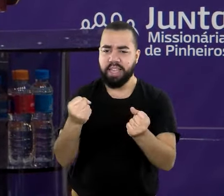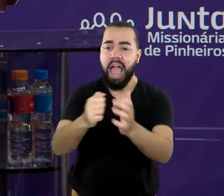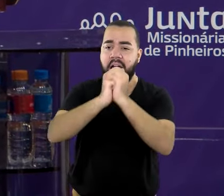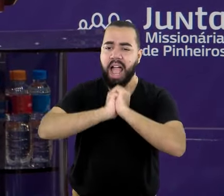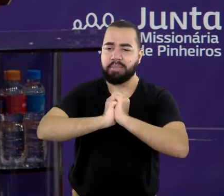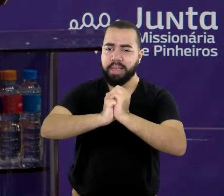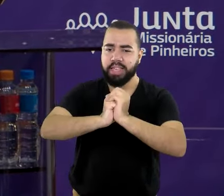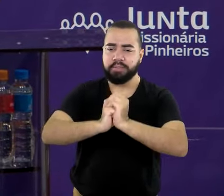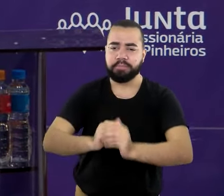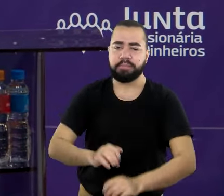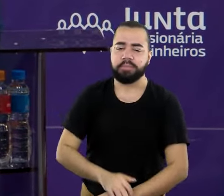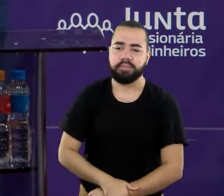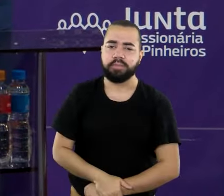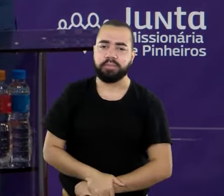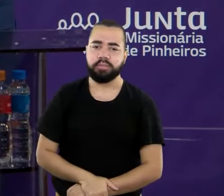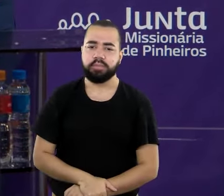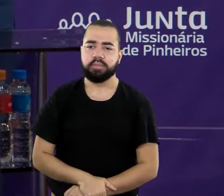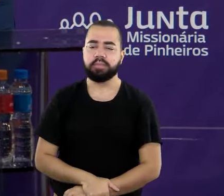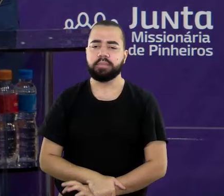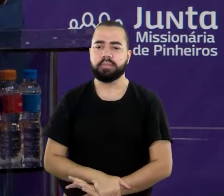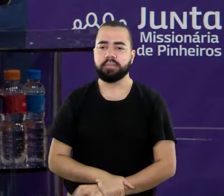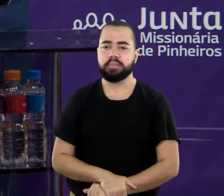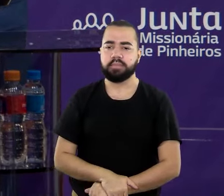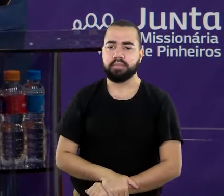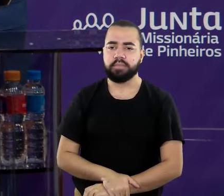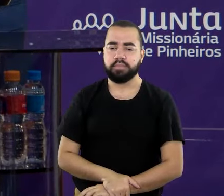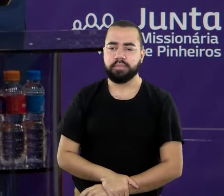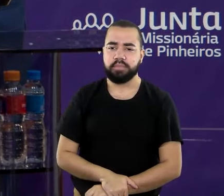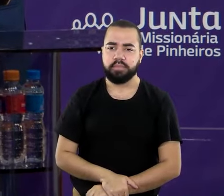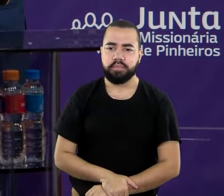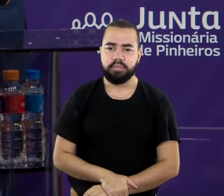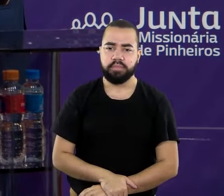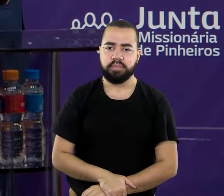오늘 본문의 말씀에 보니까 예수님이